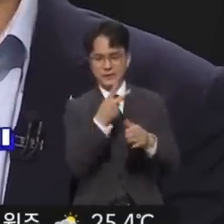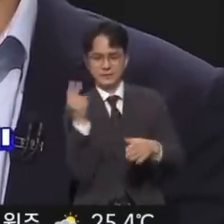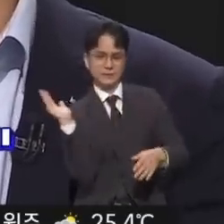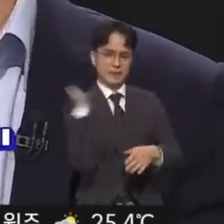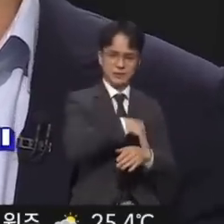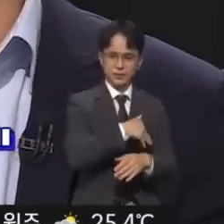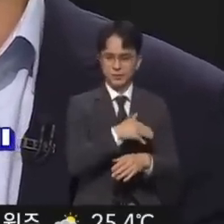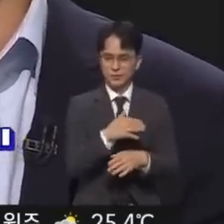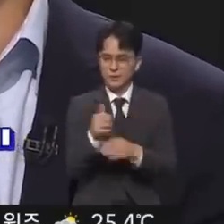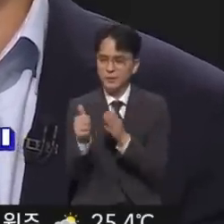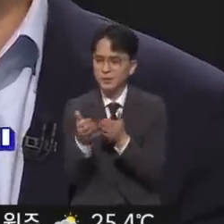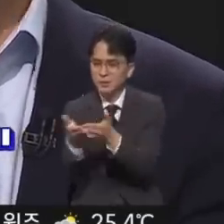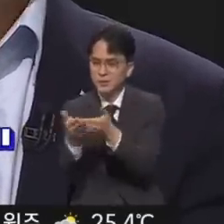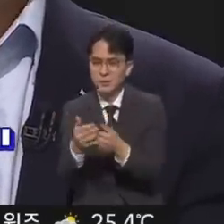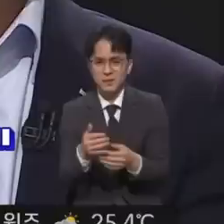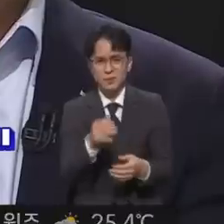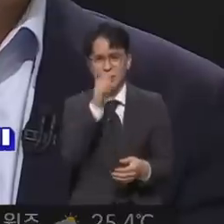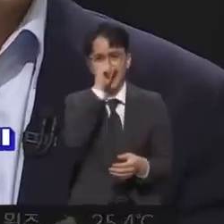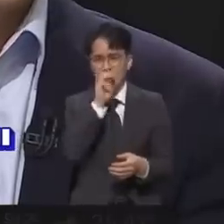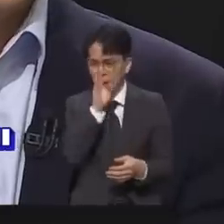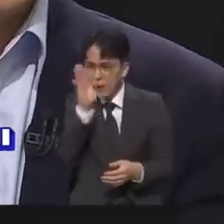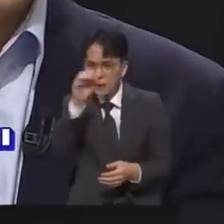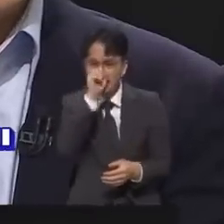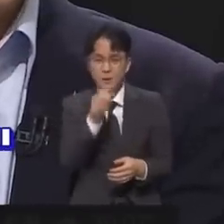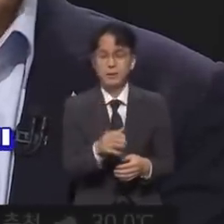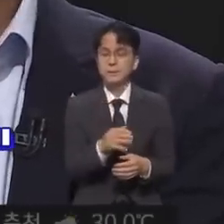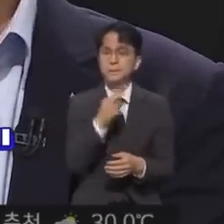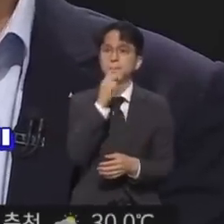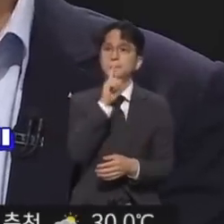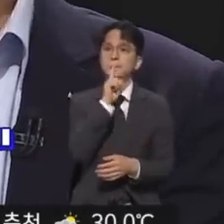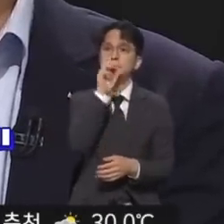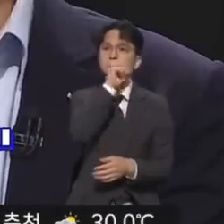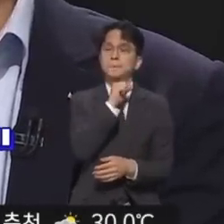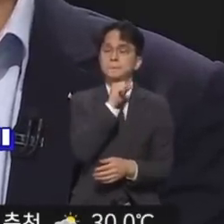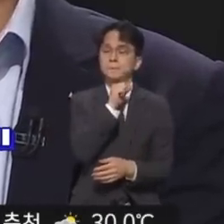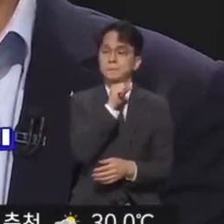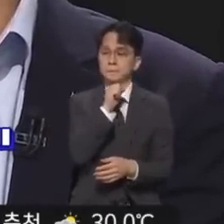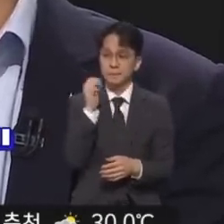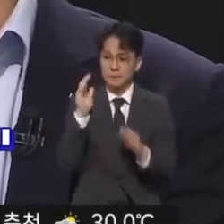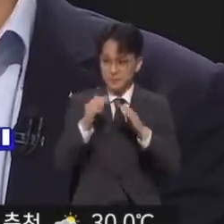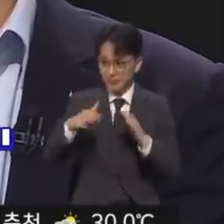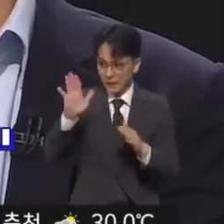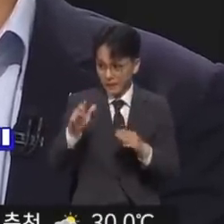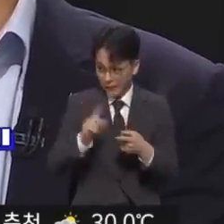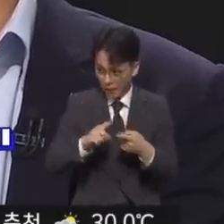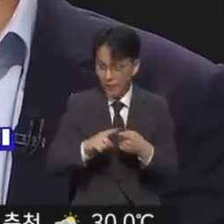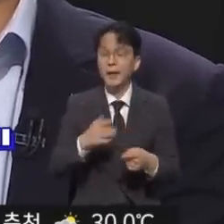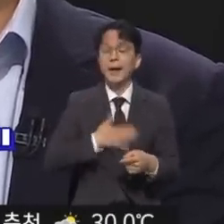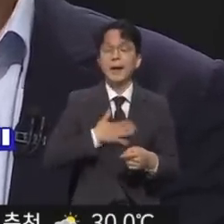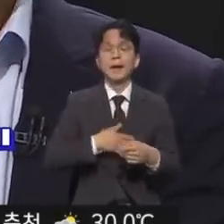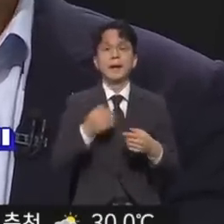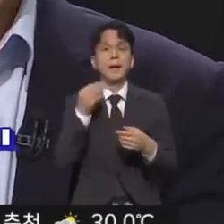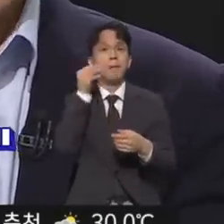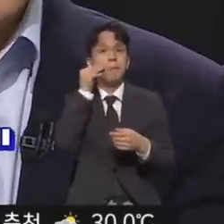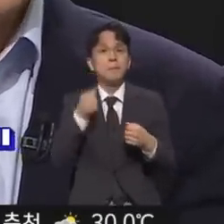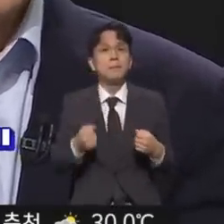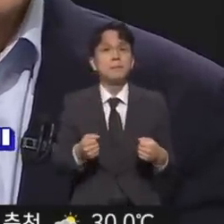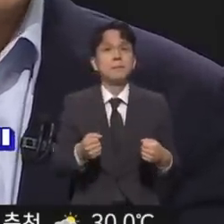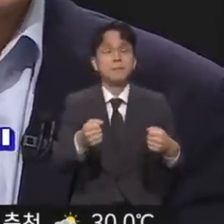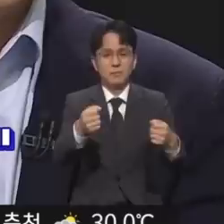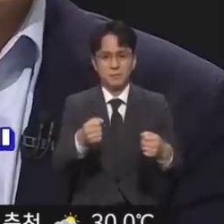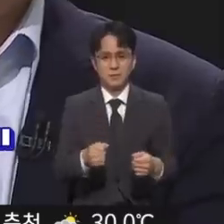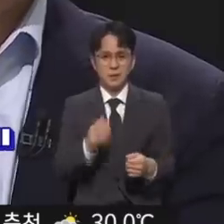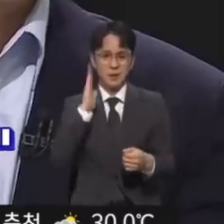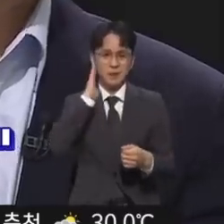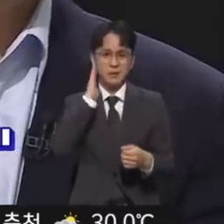보니까 그런 상황이 아닌 것 같아요 그래서 대통령 뿐만 아니라 지금 대통령 실에 참모진 들 까지 모두 지금 굉장히